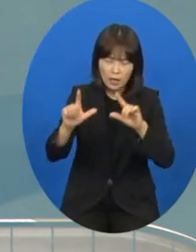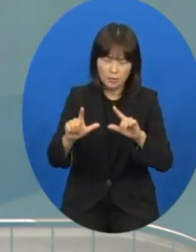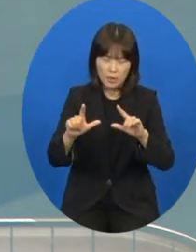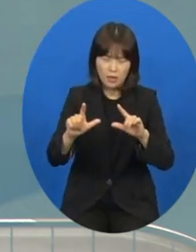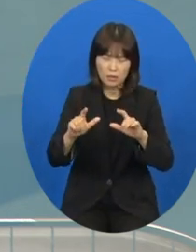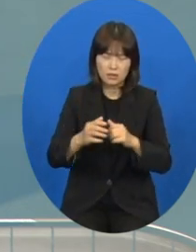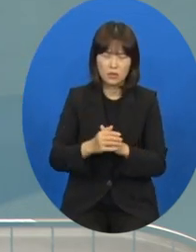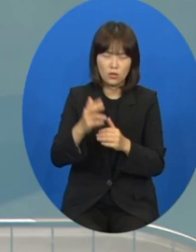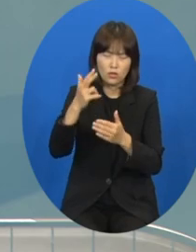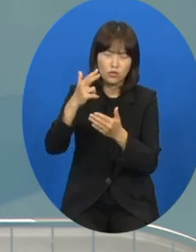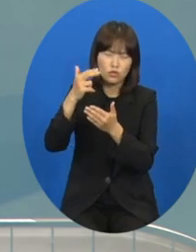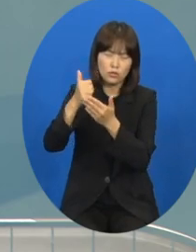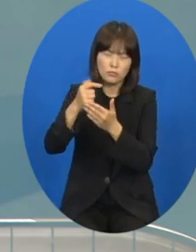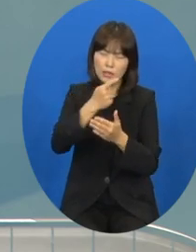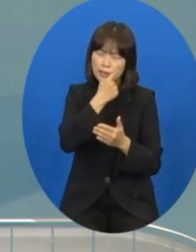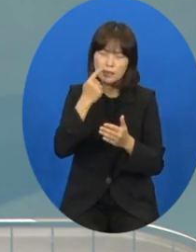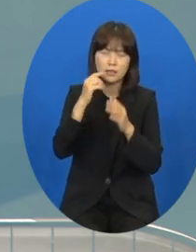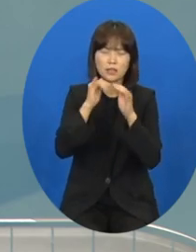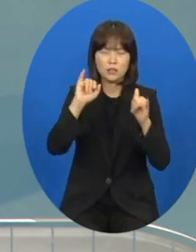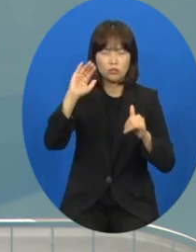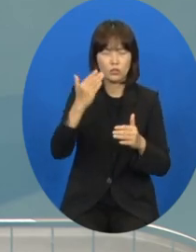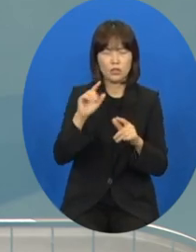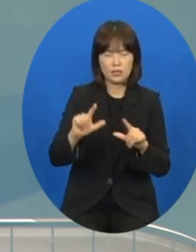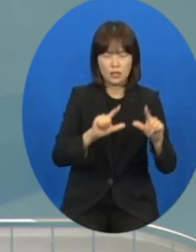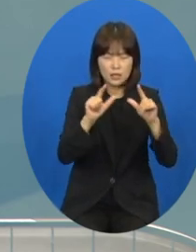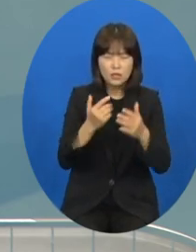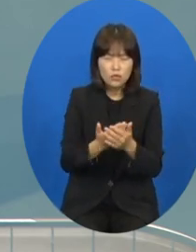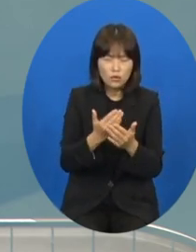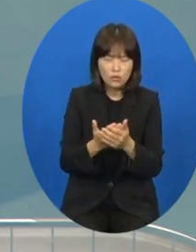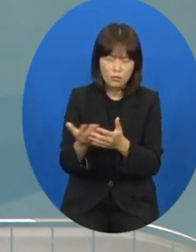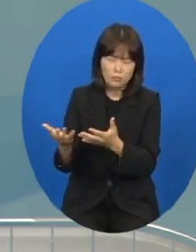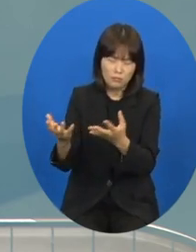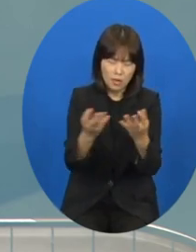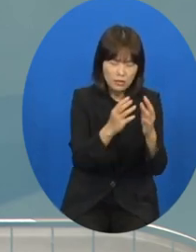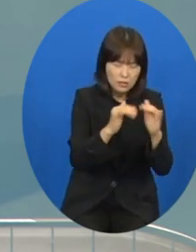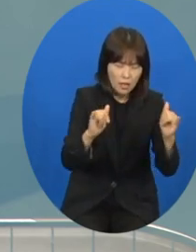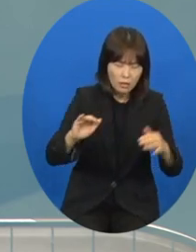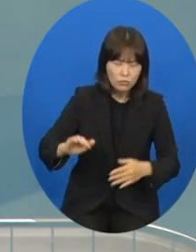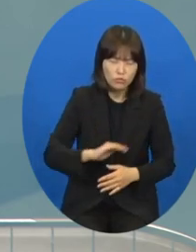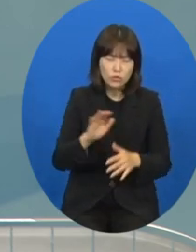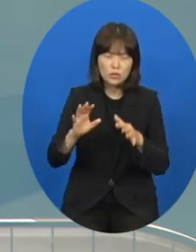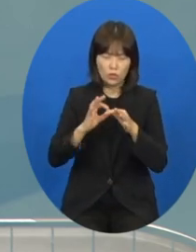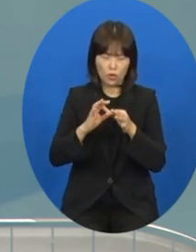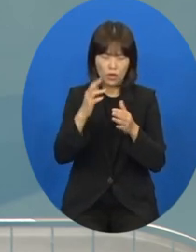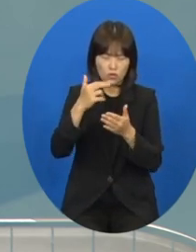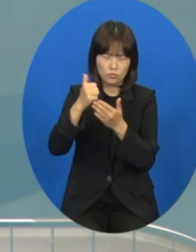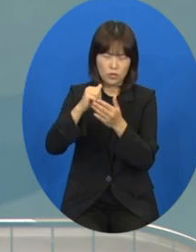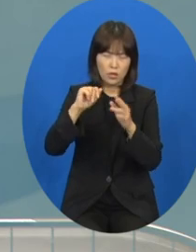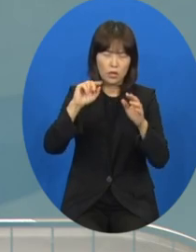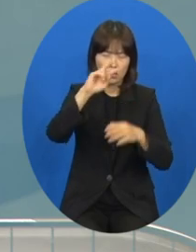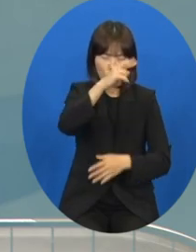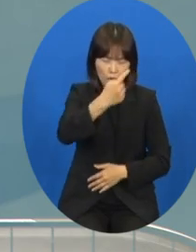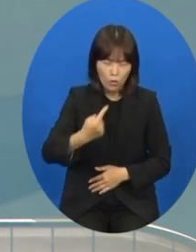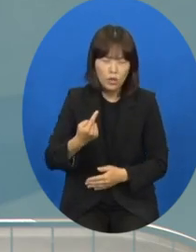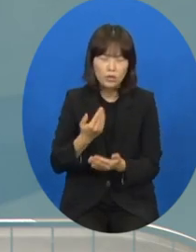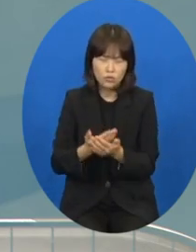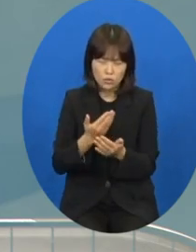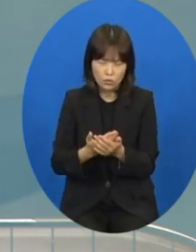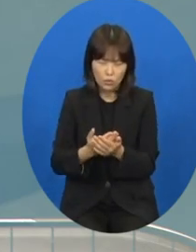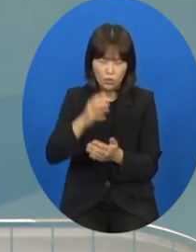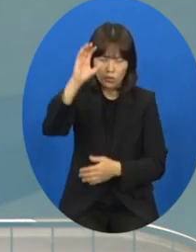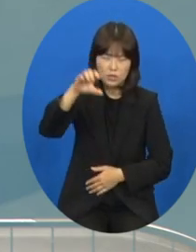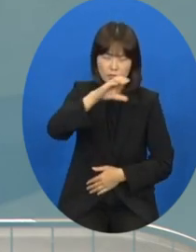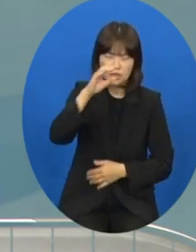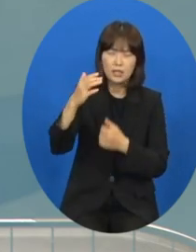주의 증인으로 살게 하소서. 수많은 사람들이 우리를 통하여 주께로 돌아오게 하시고 그 십자가의